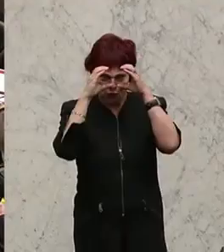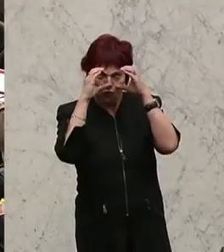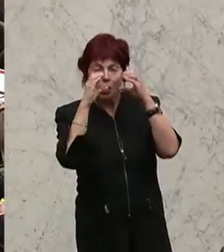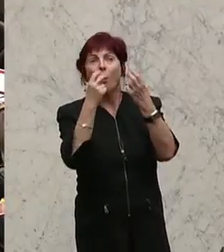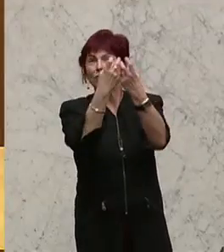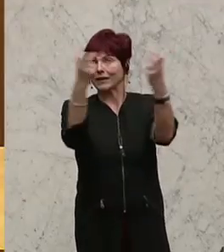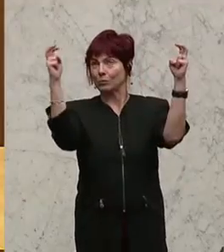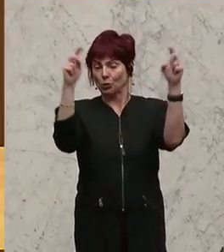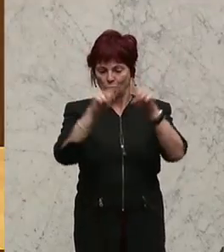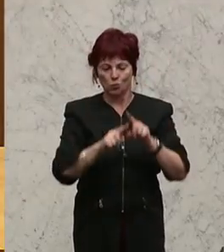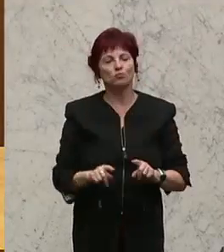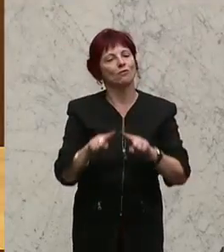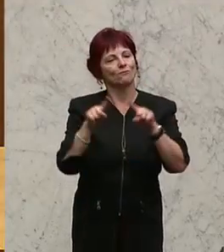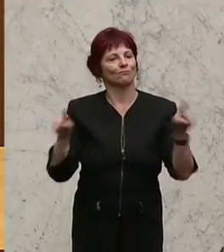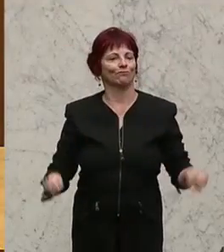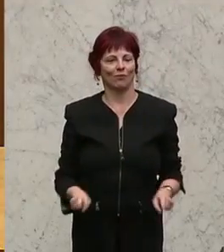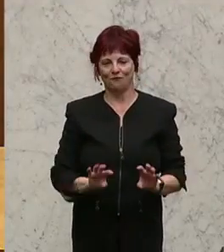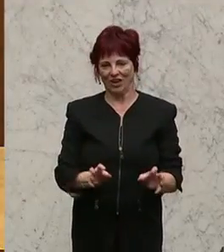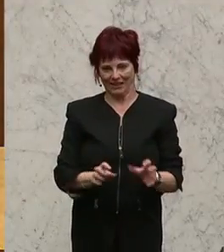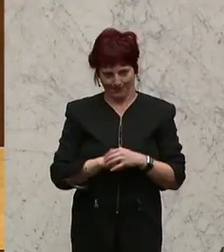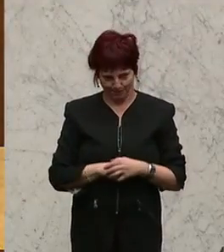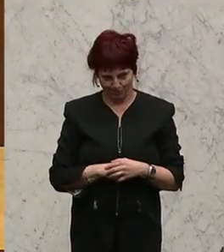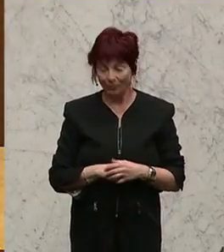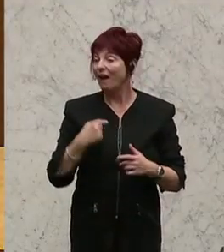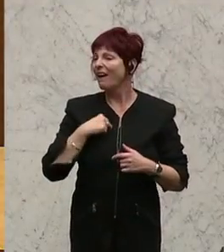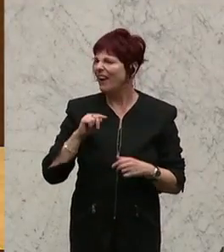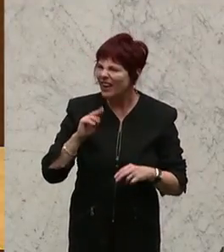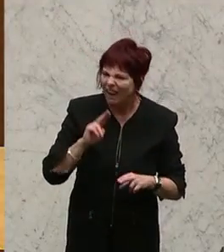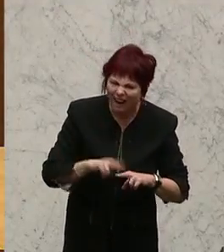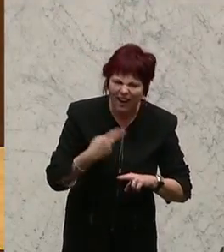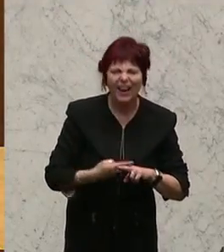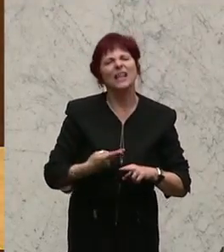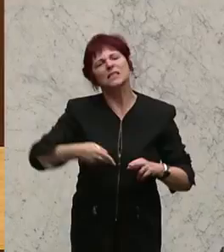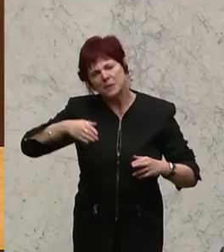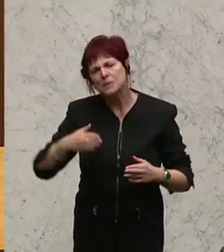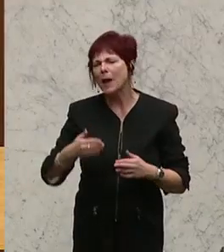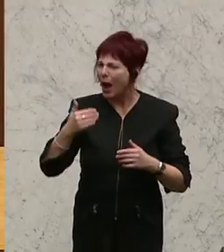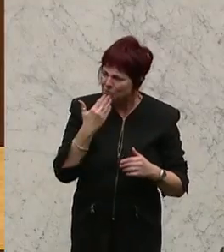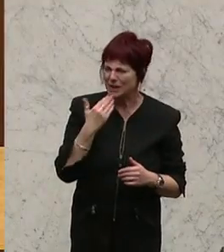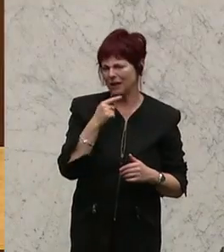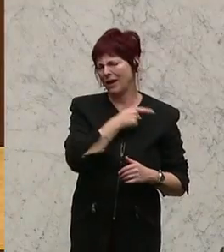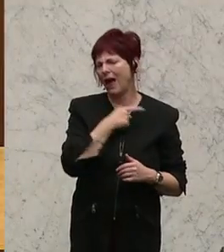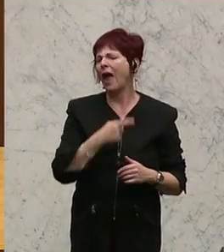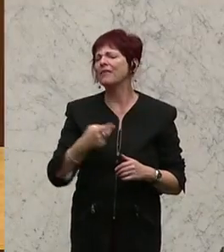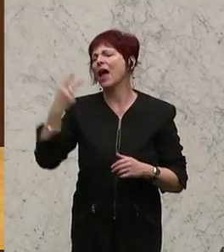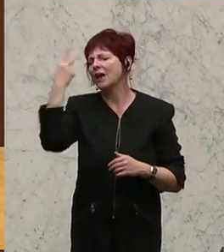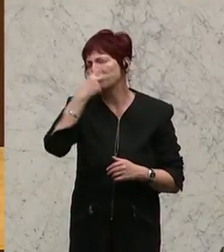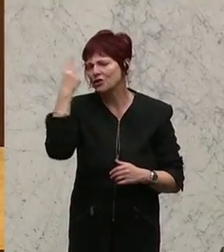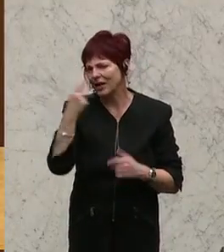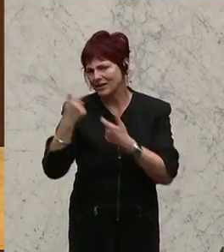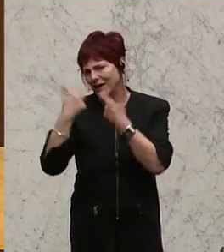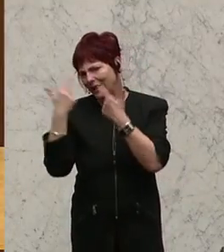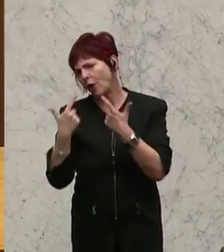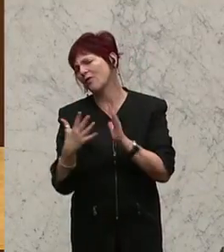Fernsehgeräten. Ich habe ganz bewusst einmal eine Zustimmungserklärung kopiert, damit für die Kolleginnen der